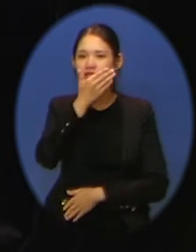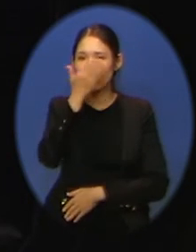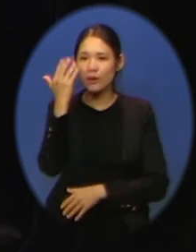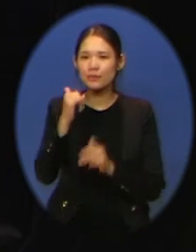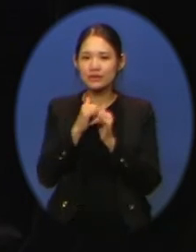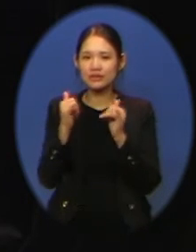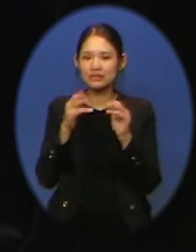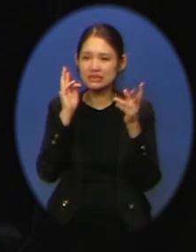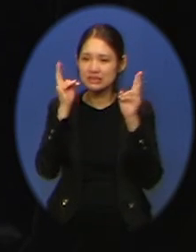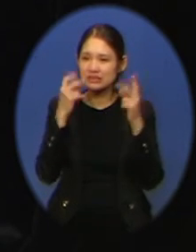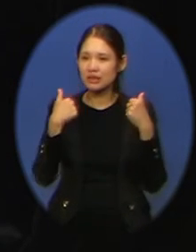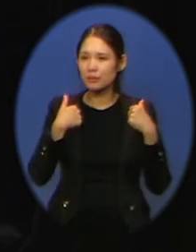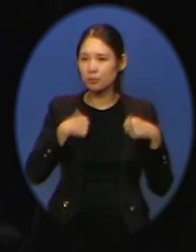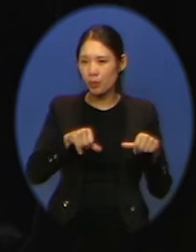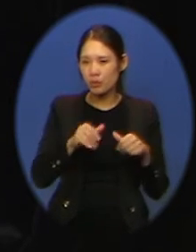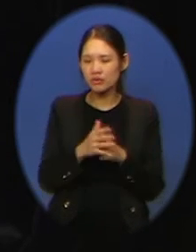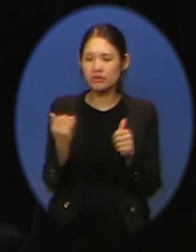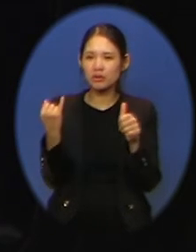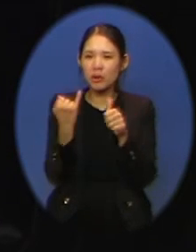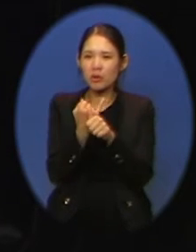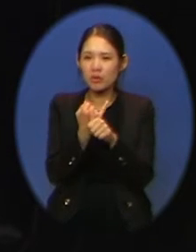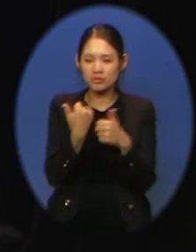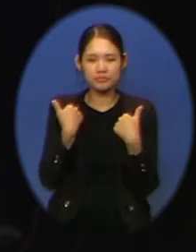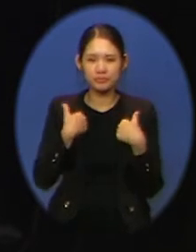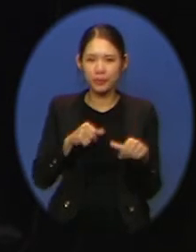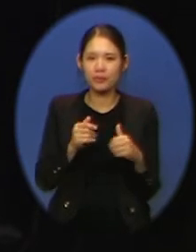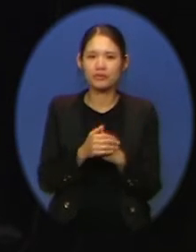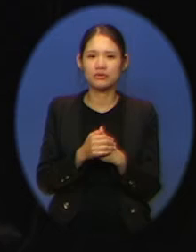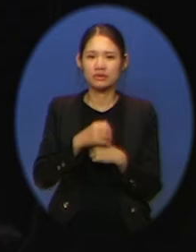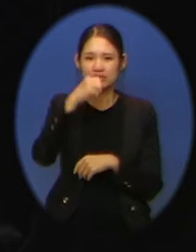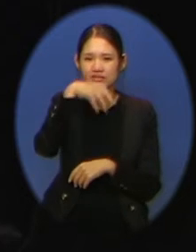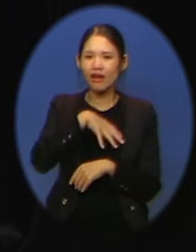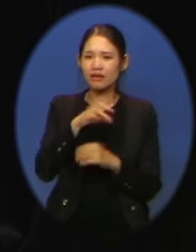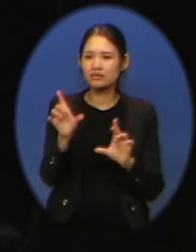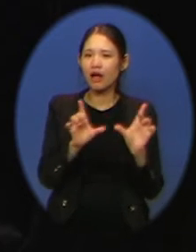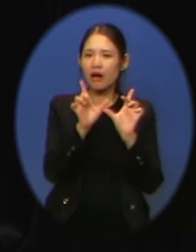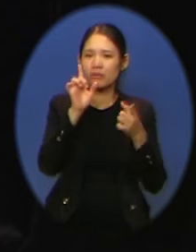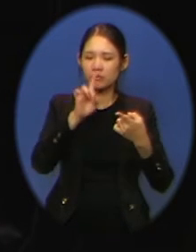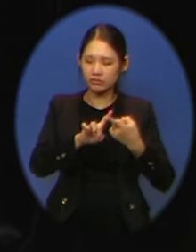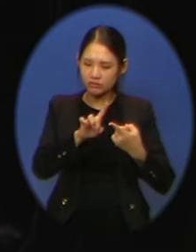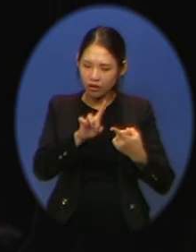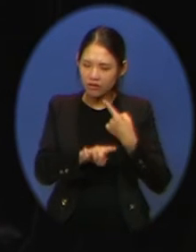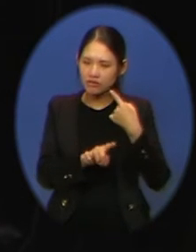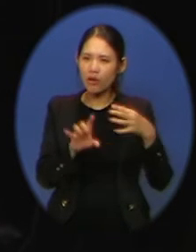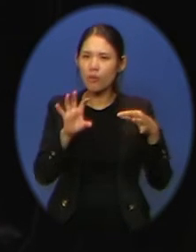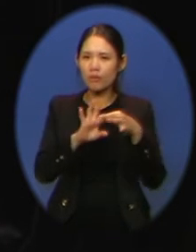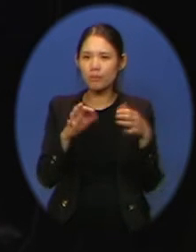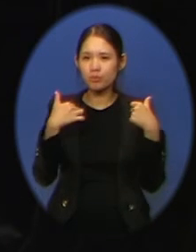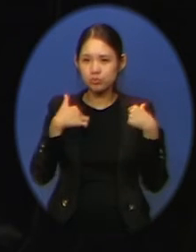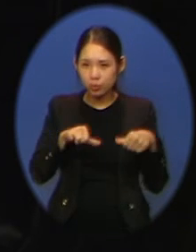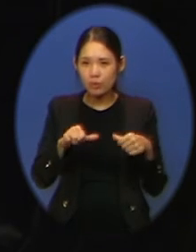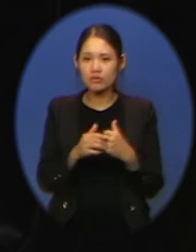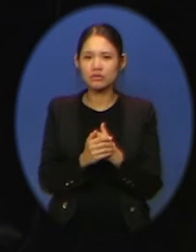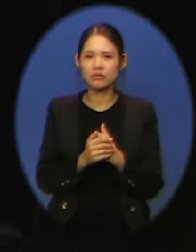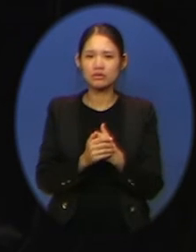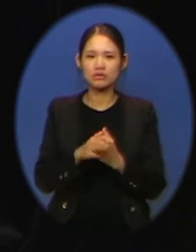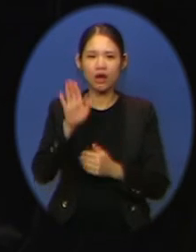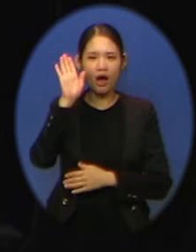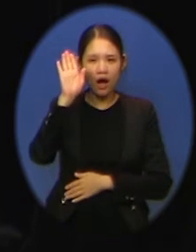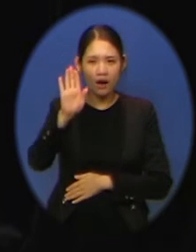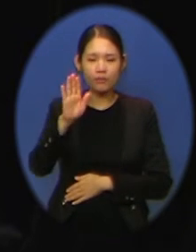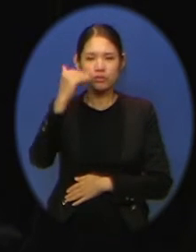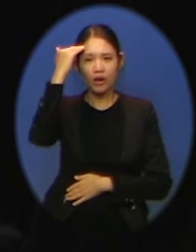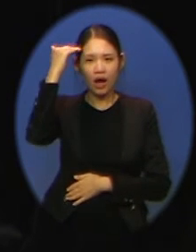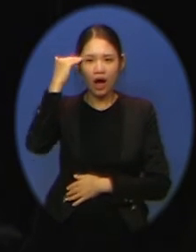직장도 포기하고 또 결혼도 포기하고 삶 자체를 포기하고 그래서 이 사회의 미래가 우리나라의